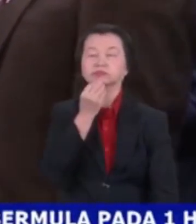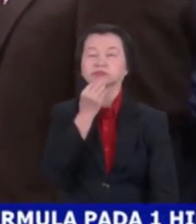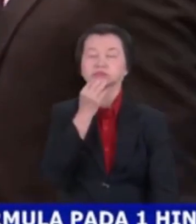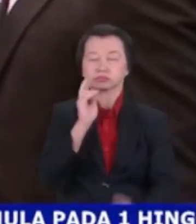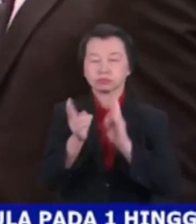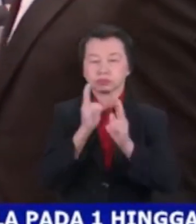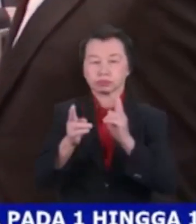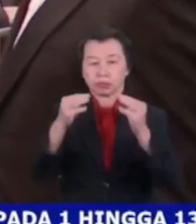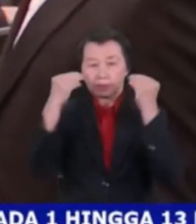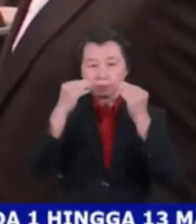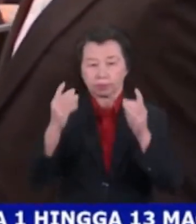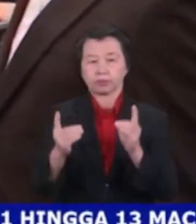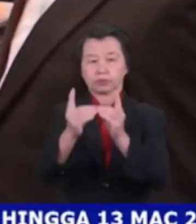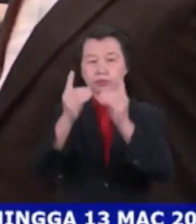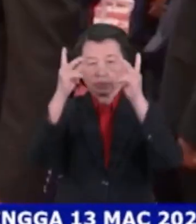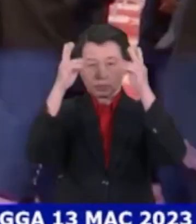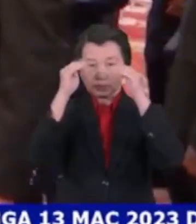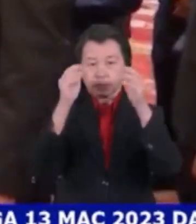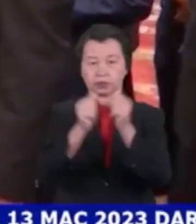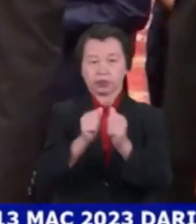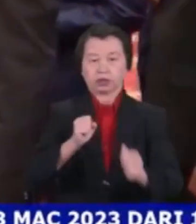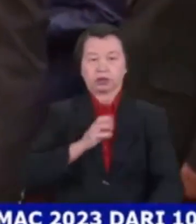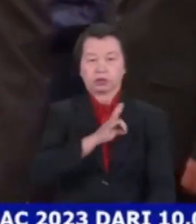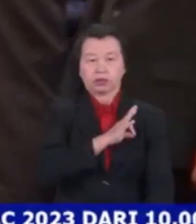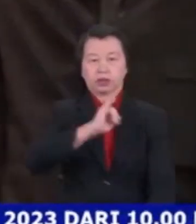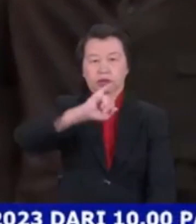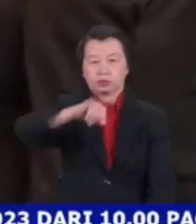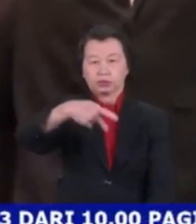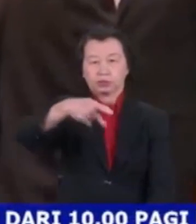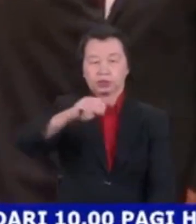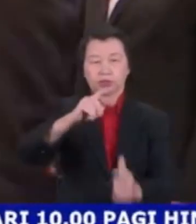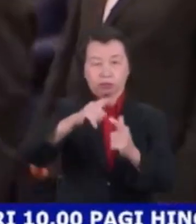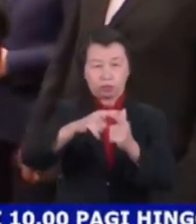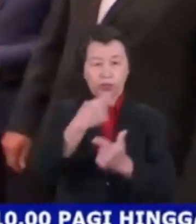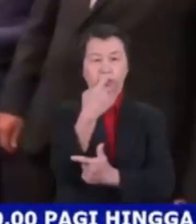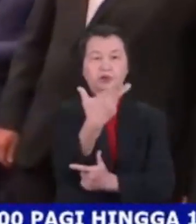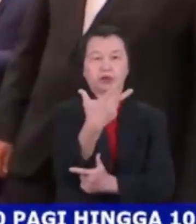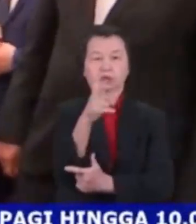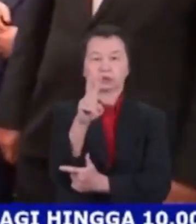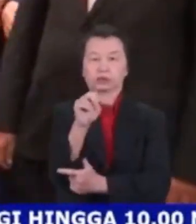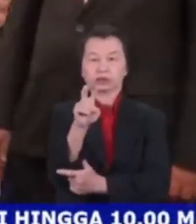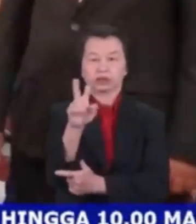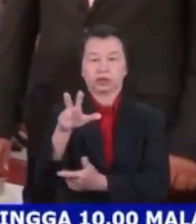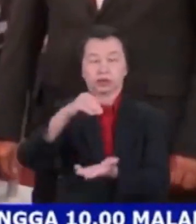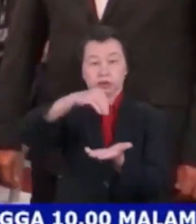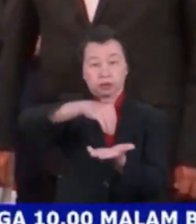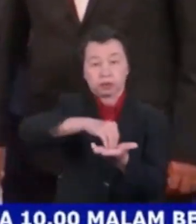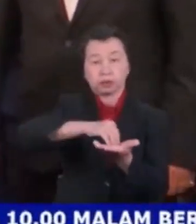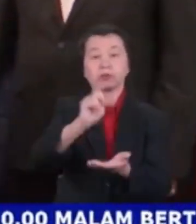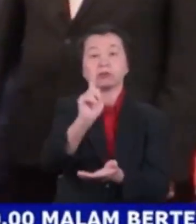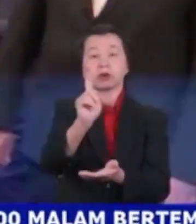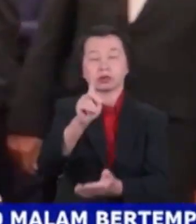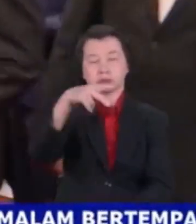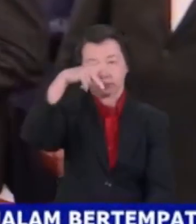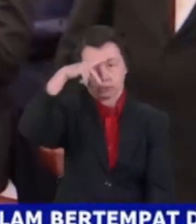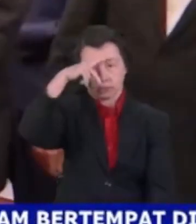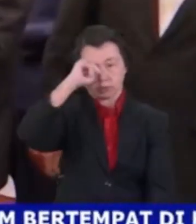majelis perjumpaan Perdana Menteri bersama warga JPM bagi bulan Maret 2023 di Putra Jaya